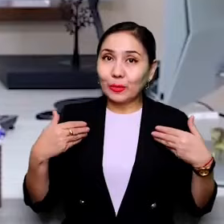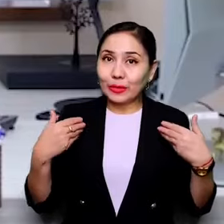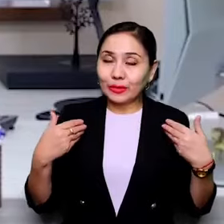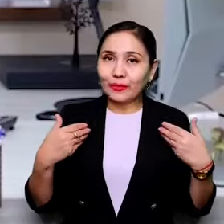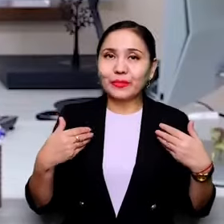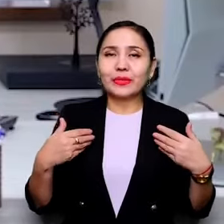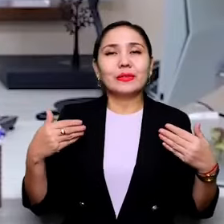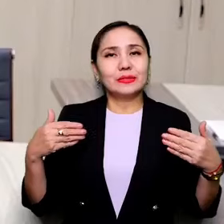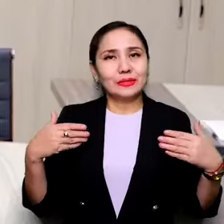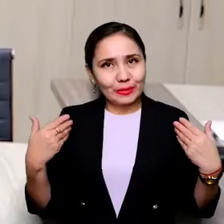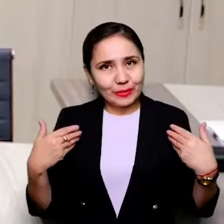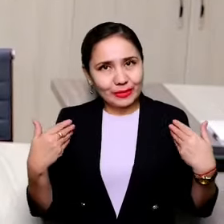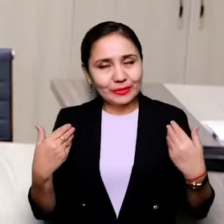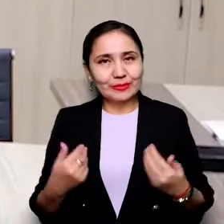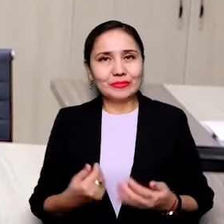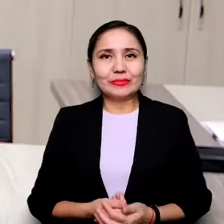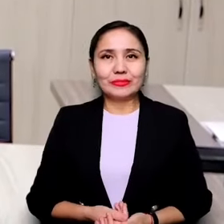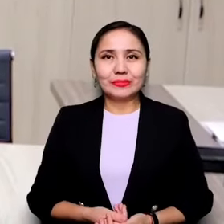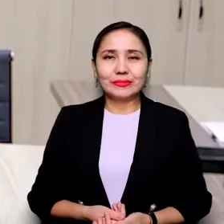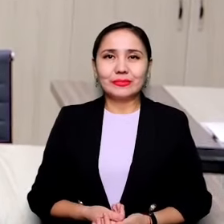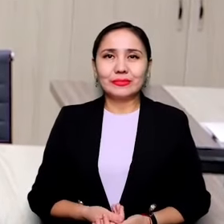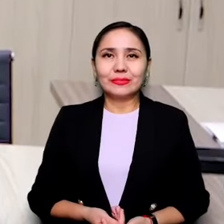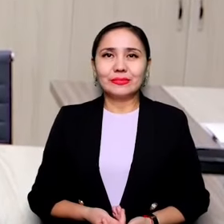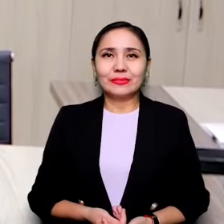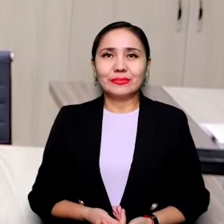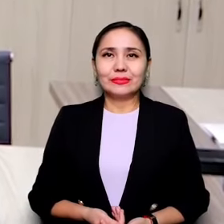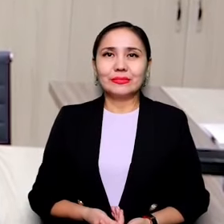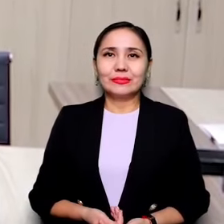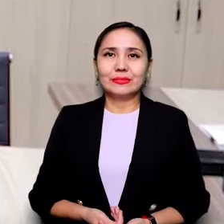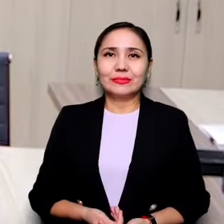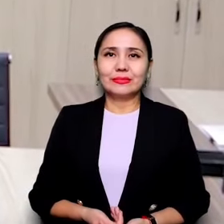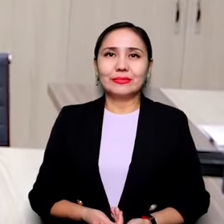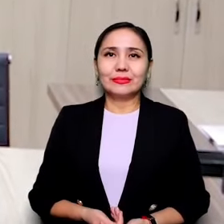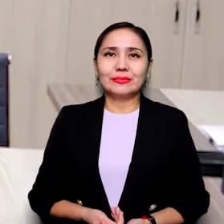Assalomu alaykum. Va alaykum assalom. Qizning qo'lida qog'oz.